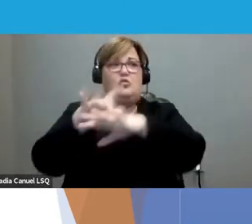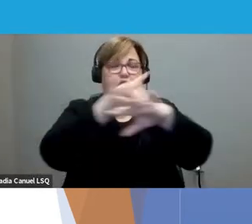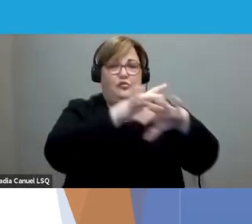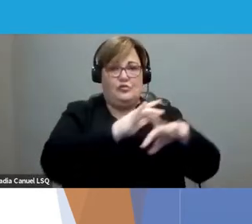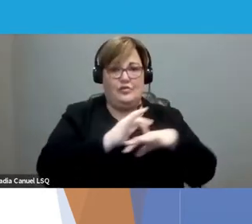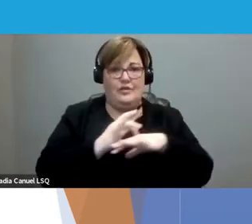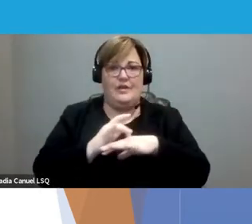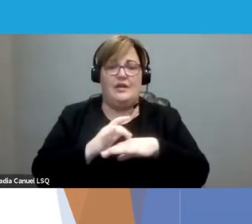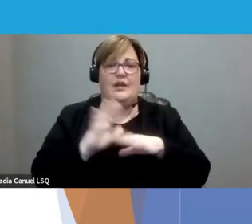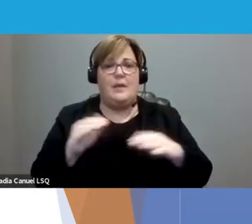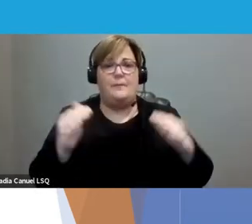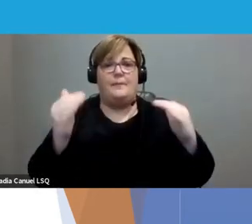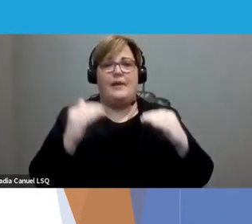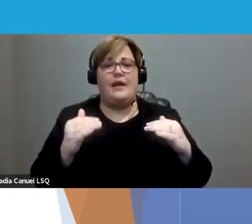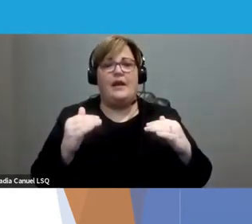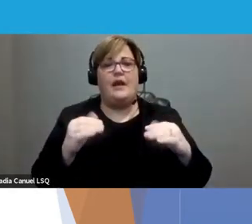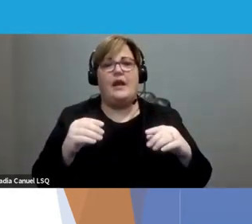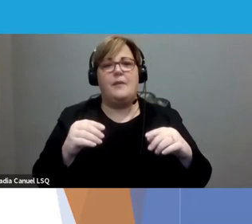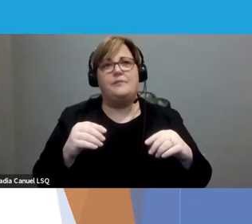Pour ensuite, faire un pont